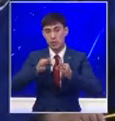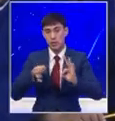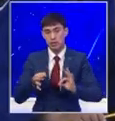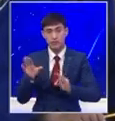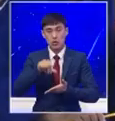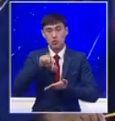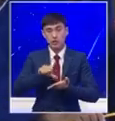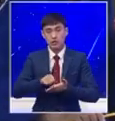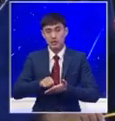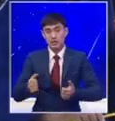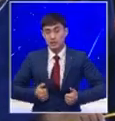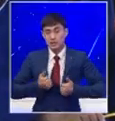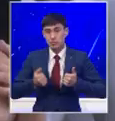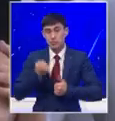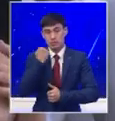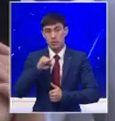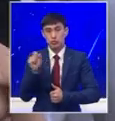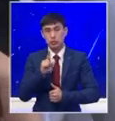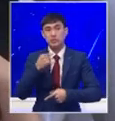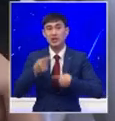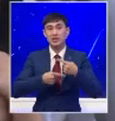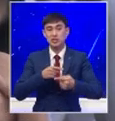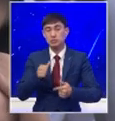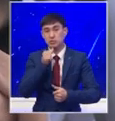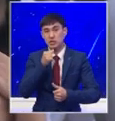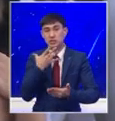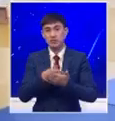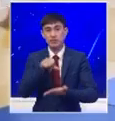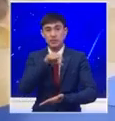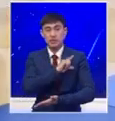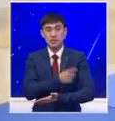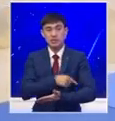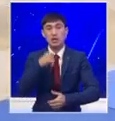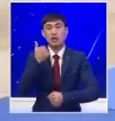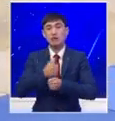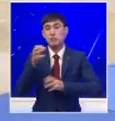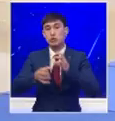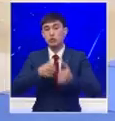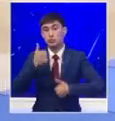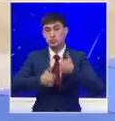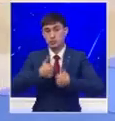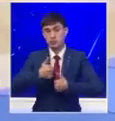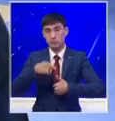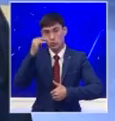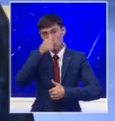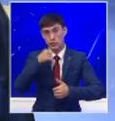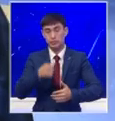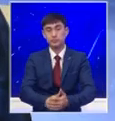все участники стремятся к победе, чтобы в дальнейшем испытать свои силы на главном международном спортивном событии года.